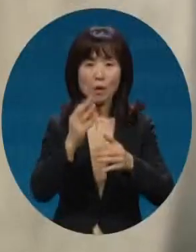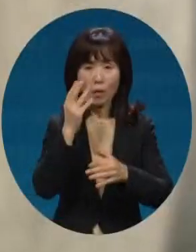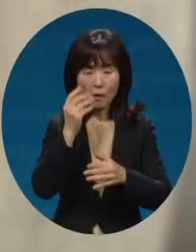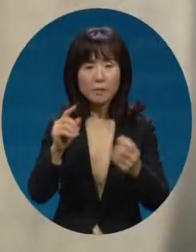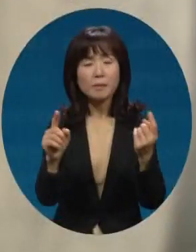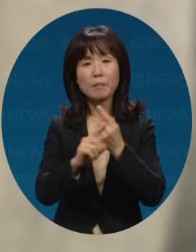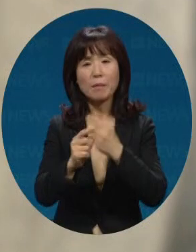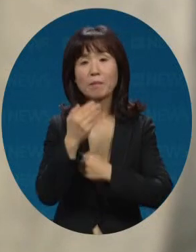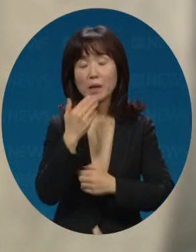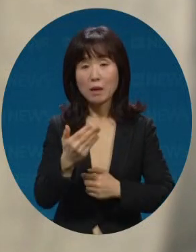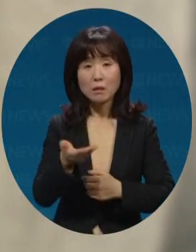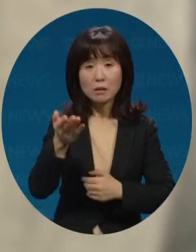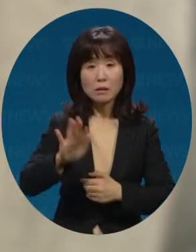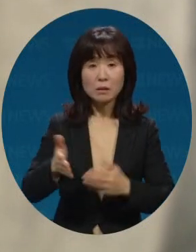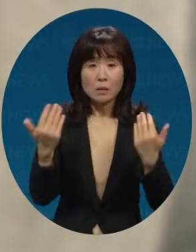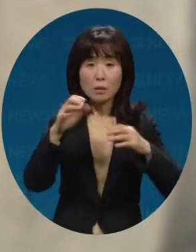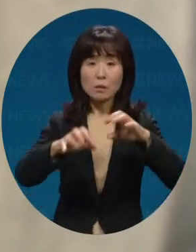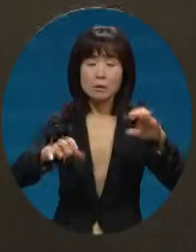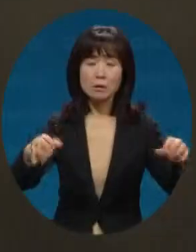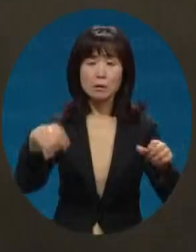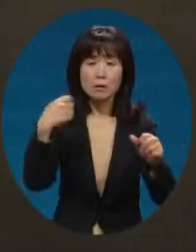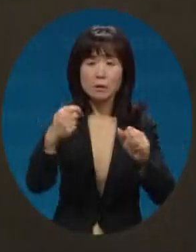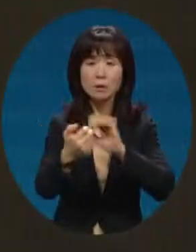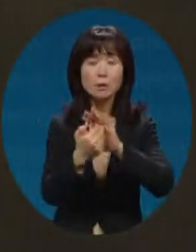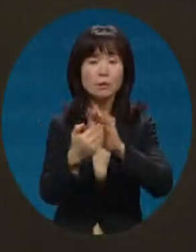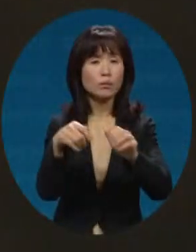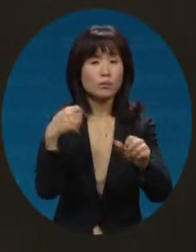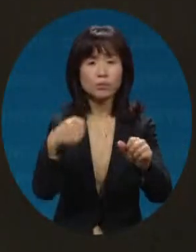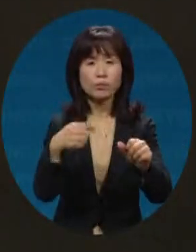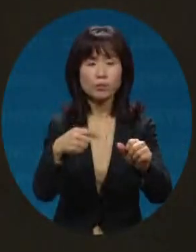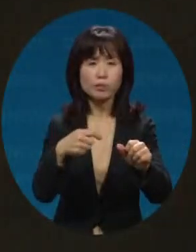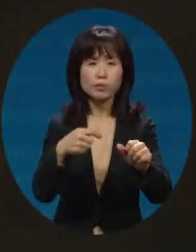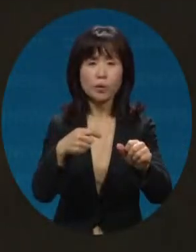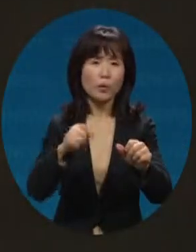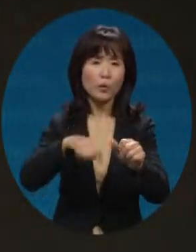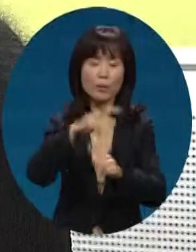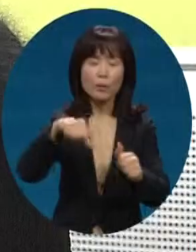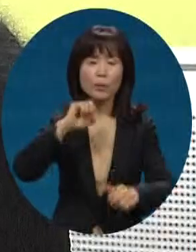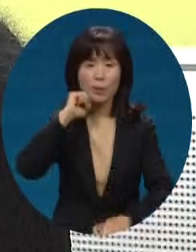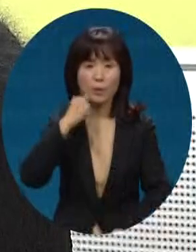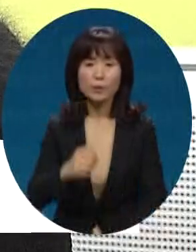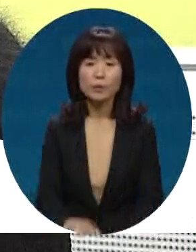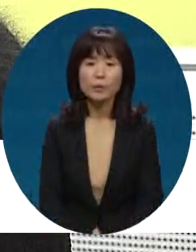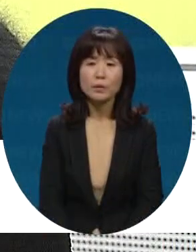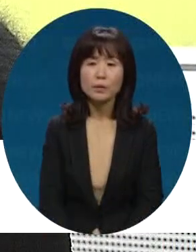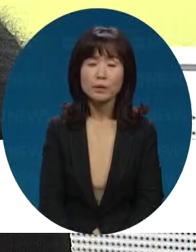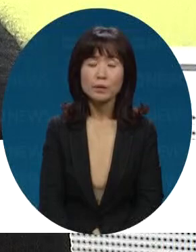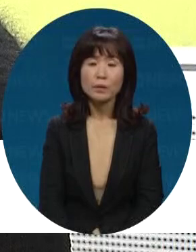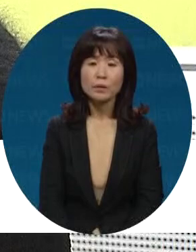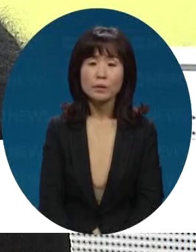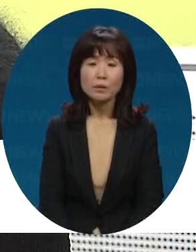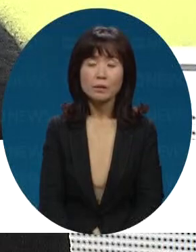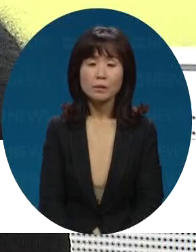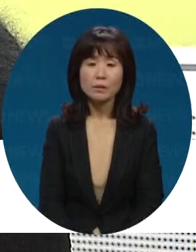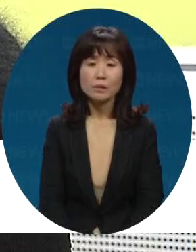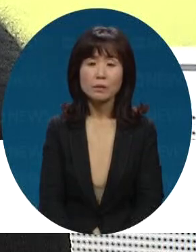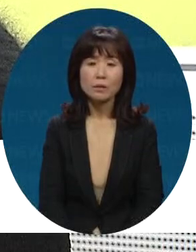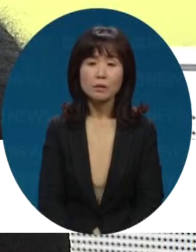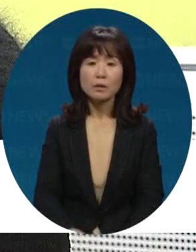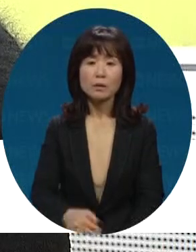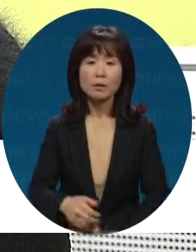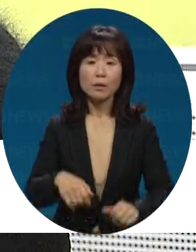하지만 정작 학교 현장에선 도박 예방 교육은 이루어지기 어렵습니다 서명교육이라든지